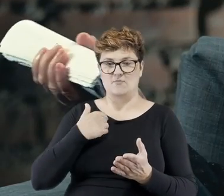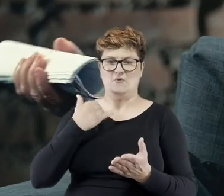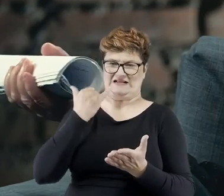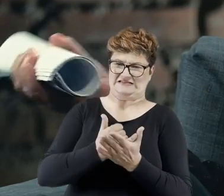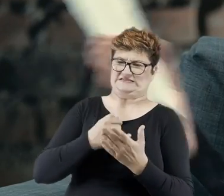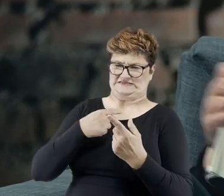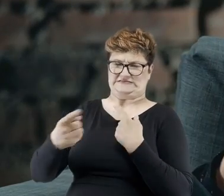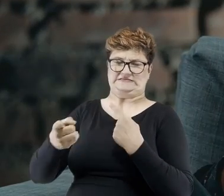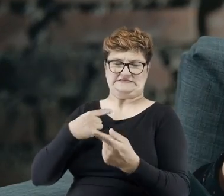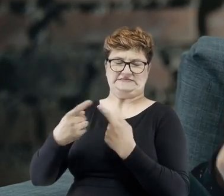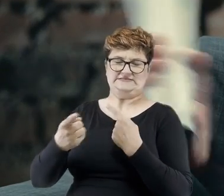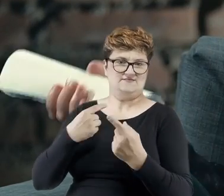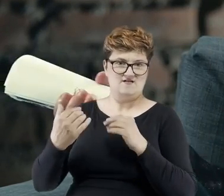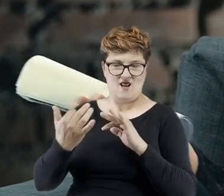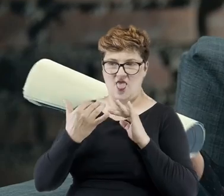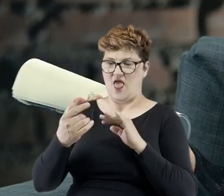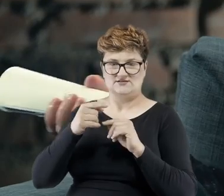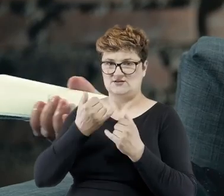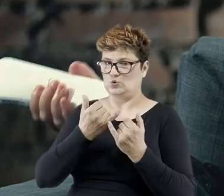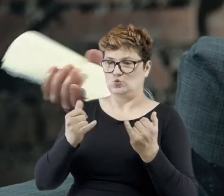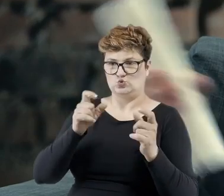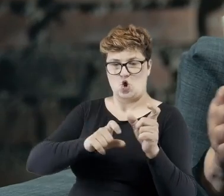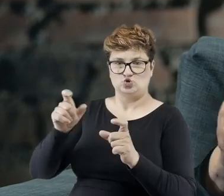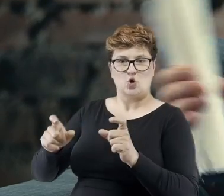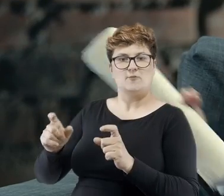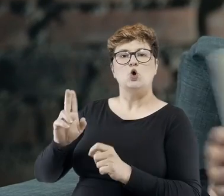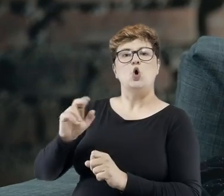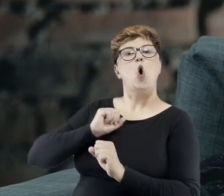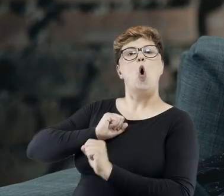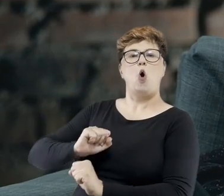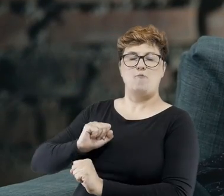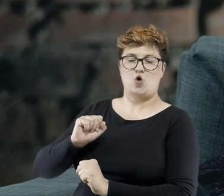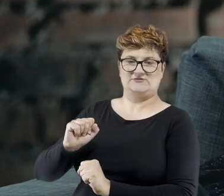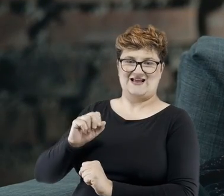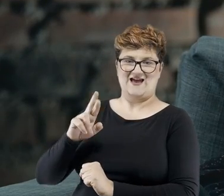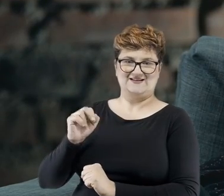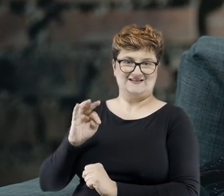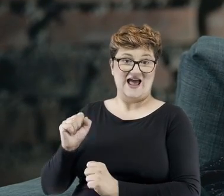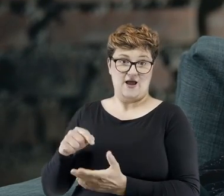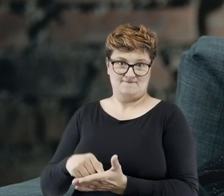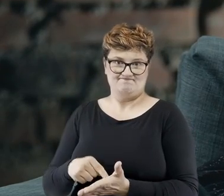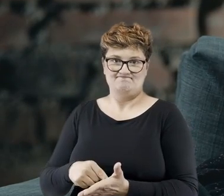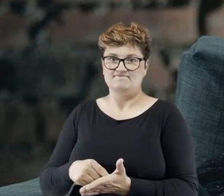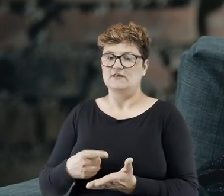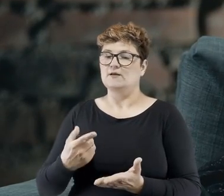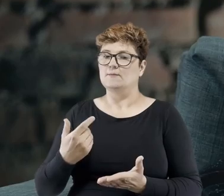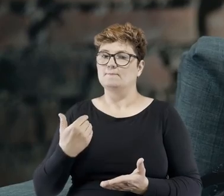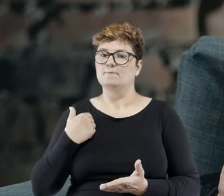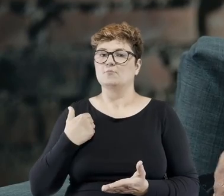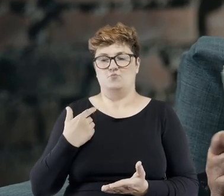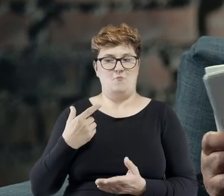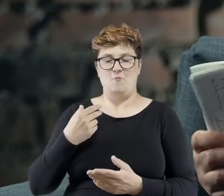takie listownie ciekawe relacje z różnymi obrońcami Rity Gordonowej właśnie, która